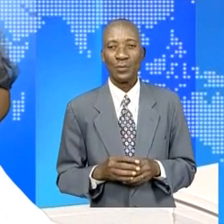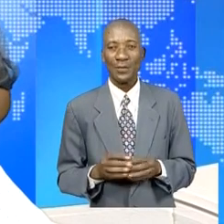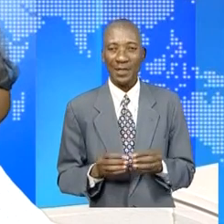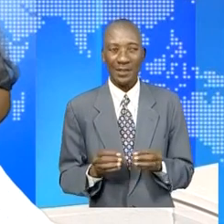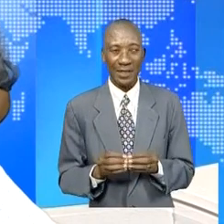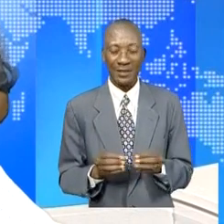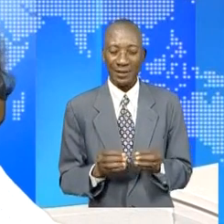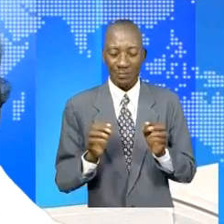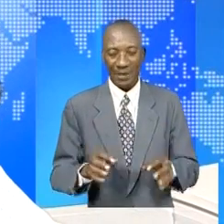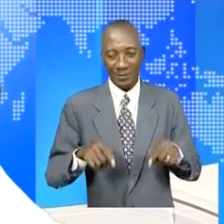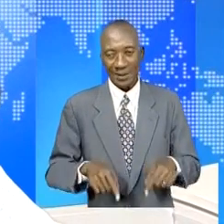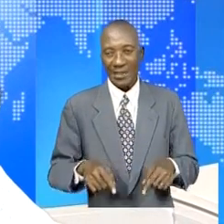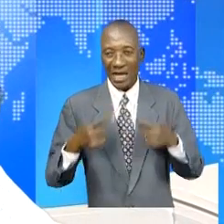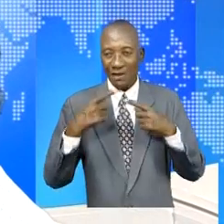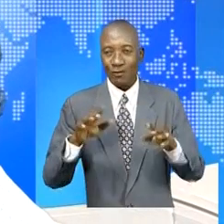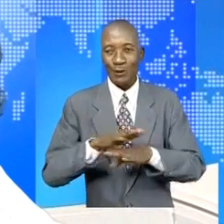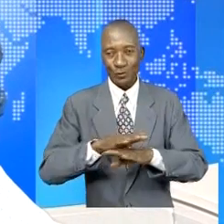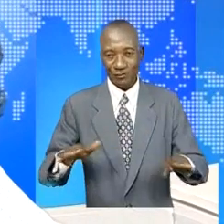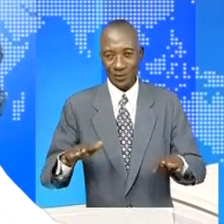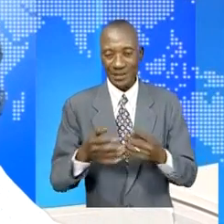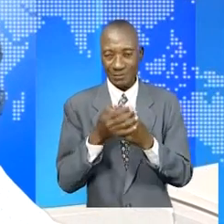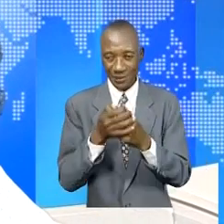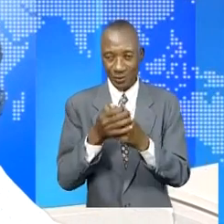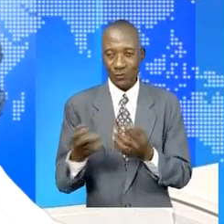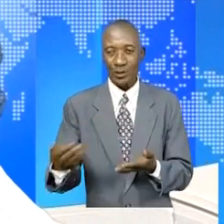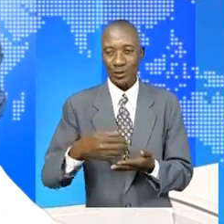suite de programme sur la Radio-Télévision